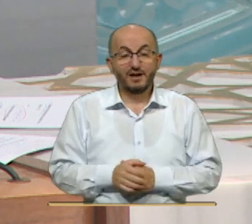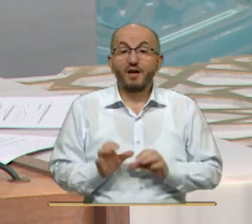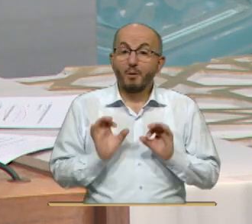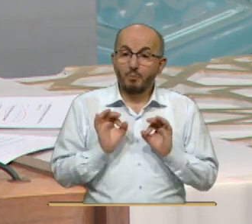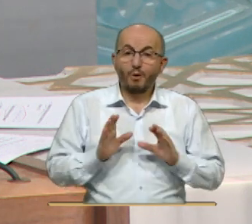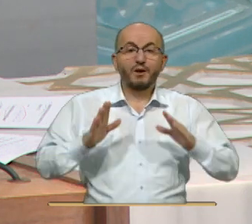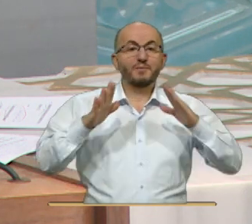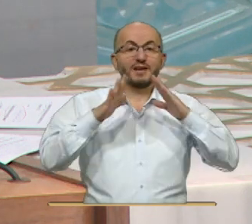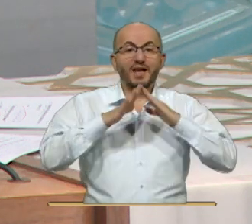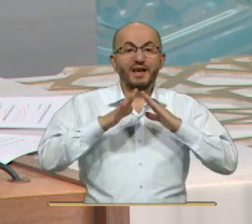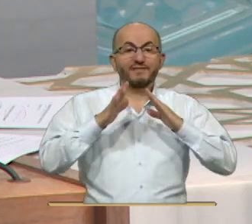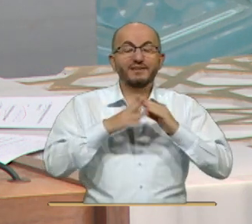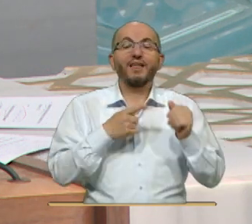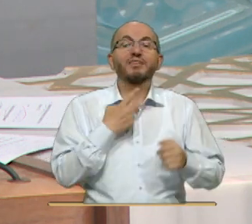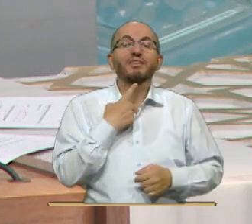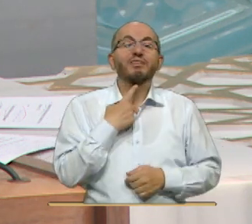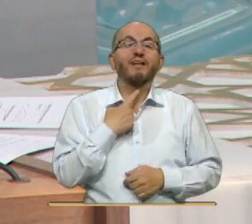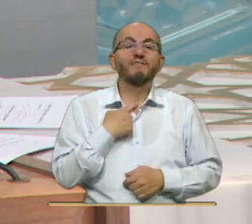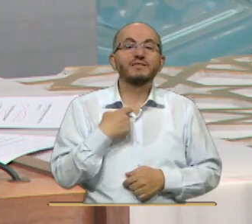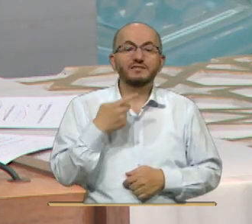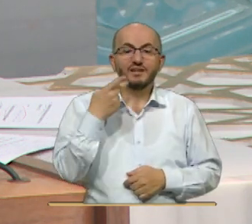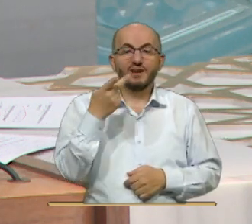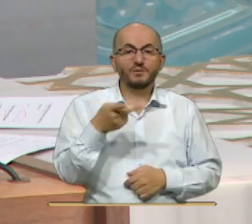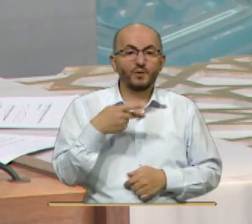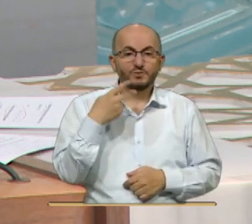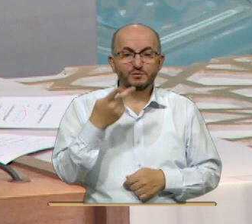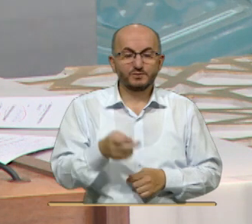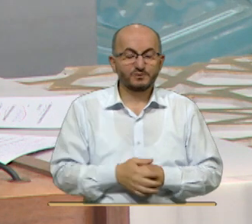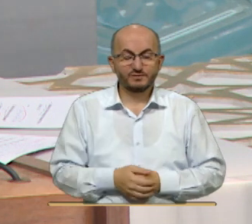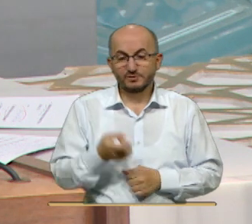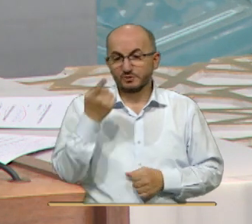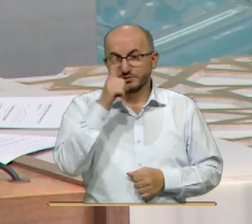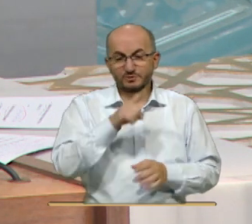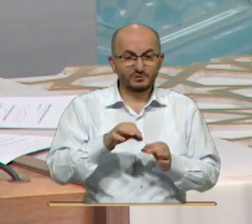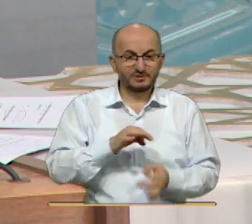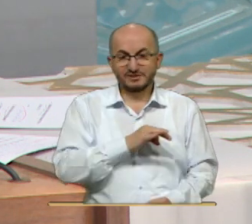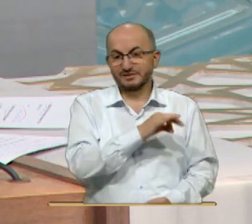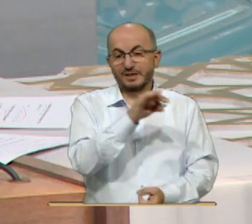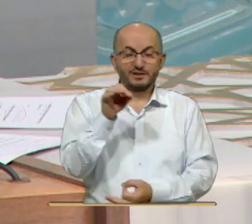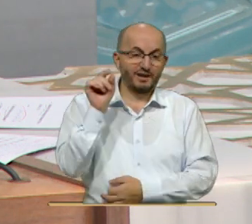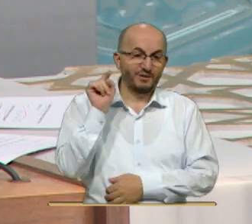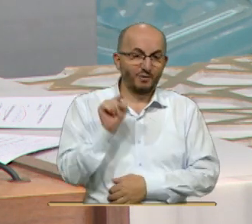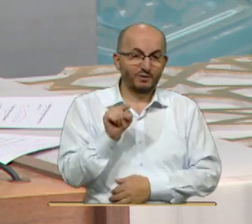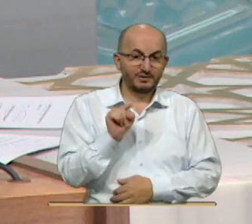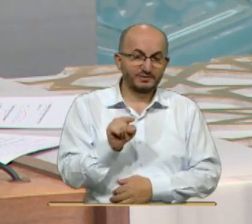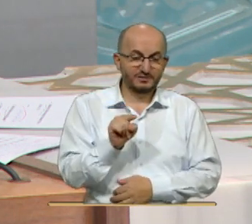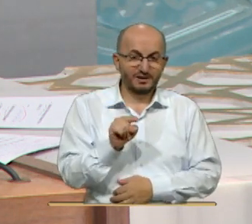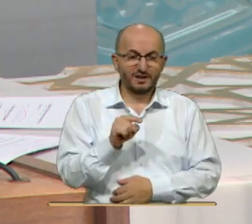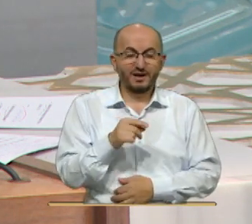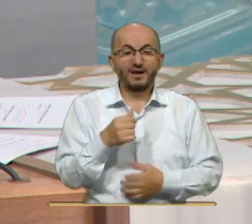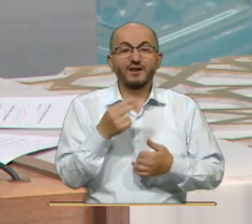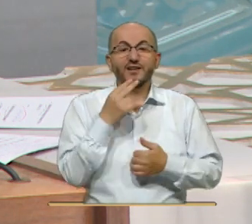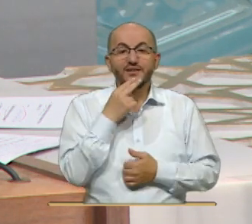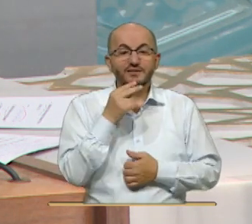böyle bir ev de nefisler konuşur. Çünkü insanlar orada, karı koca,